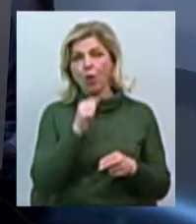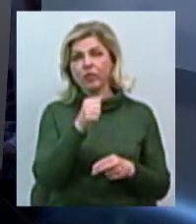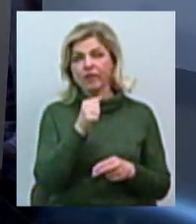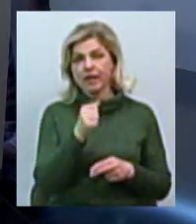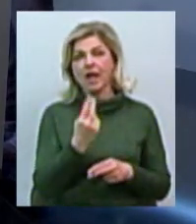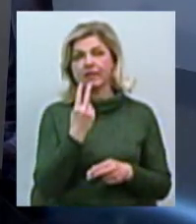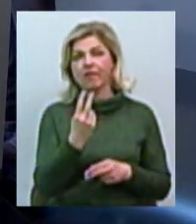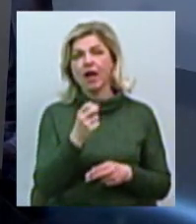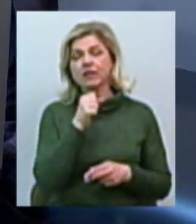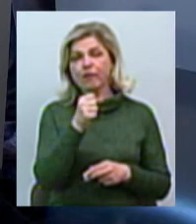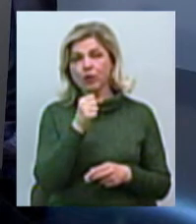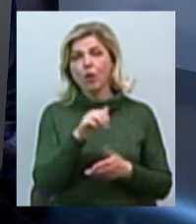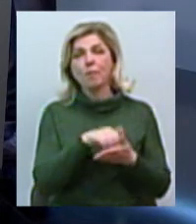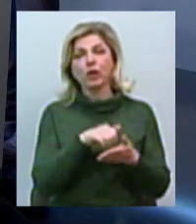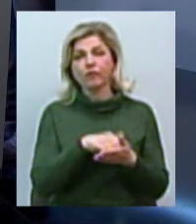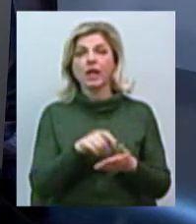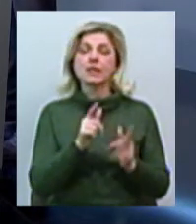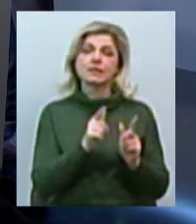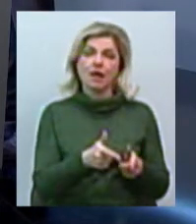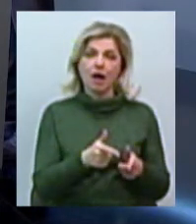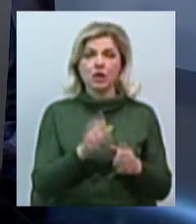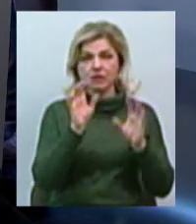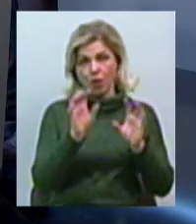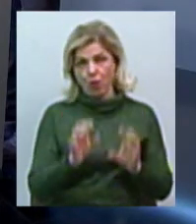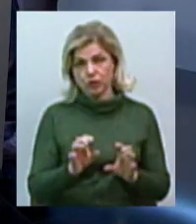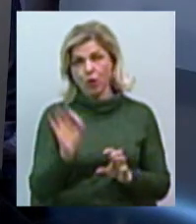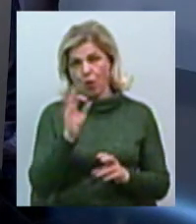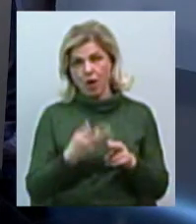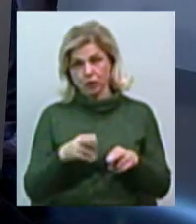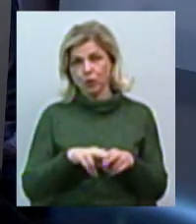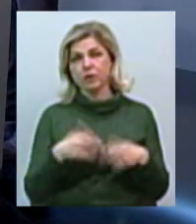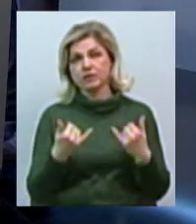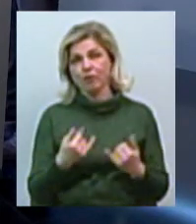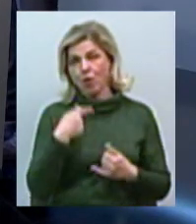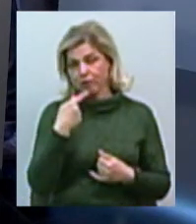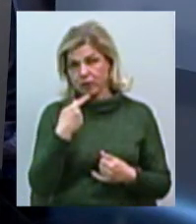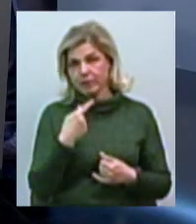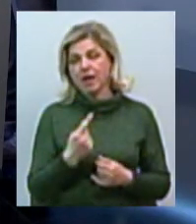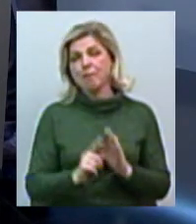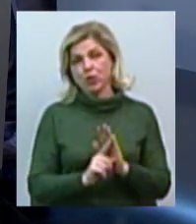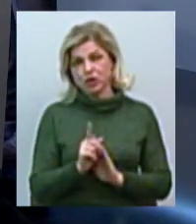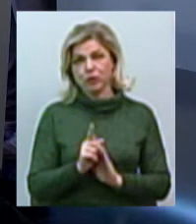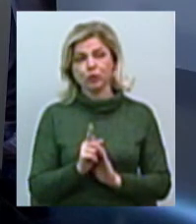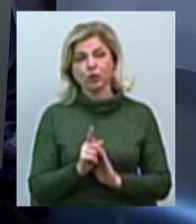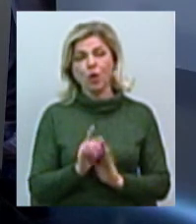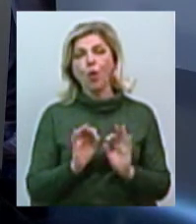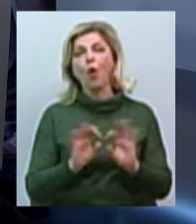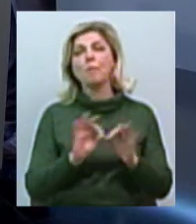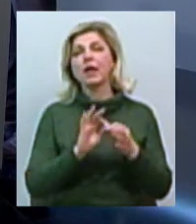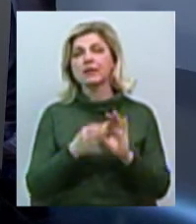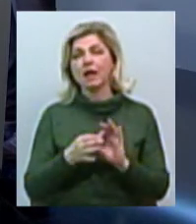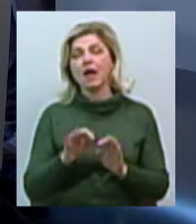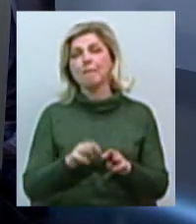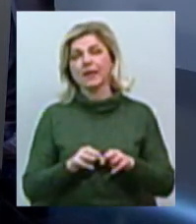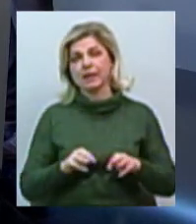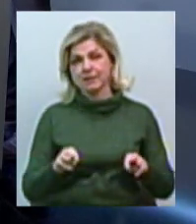два інтерв'ю з мотивацією за законопроєкт, про який ми сьогодні говоримо. Ну, спочатку, власне, коментар самого міністра. Будь